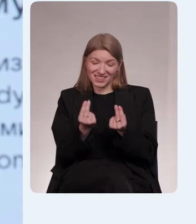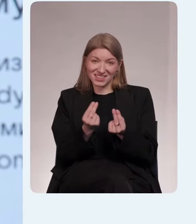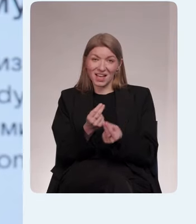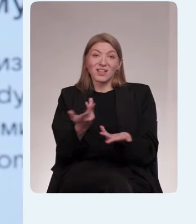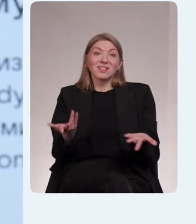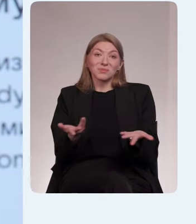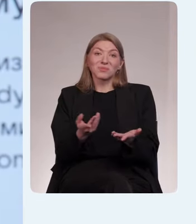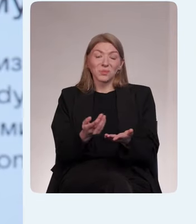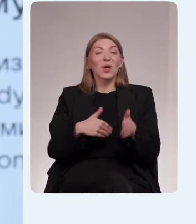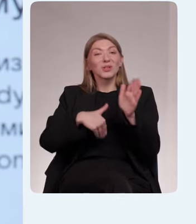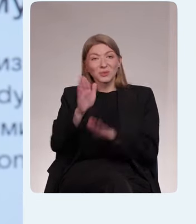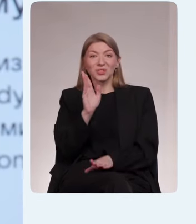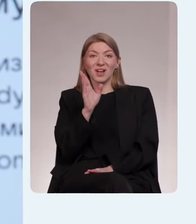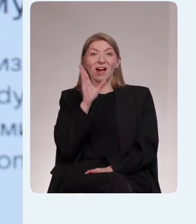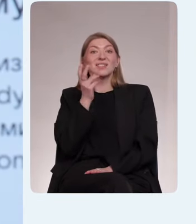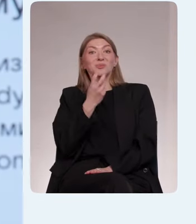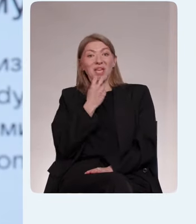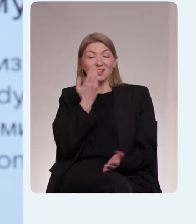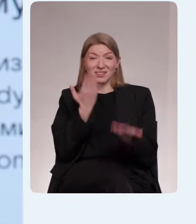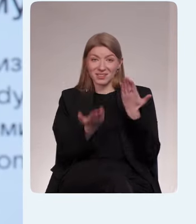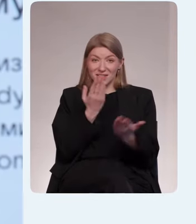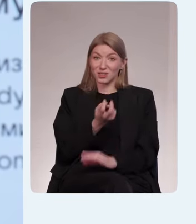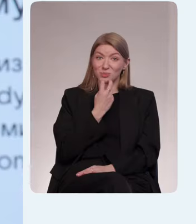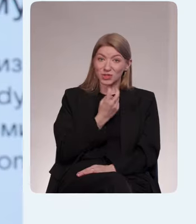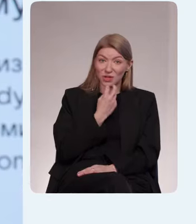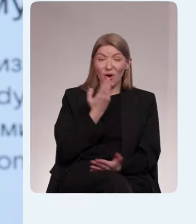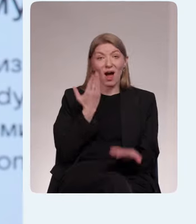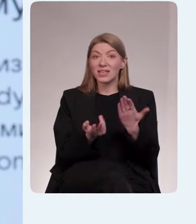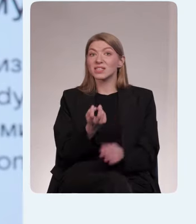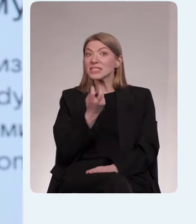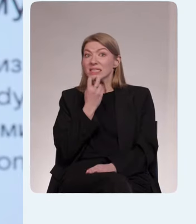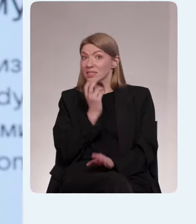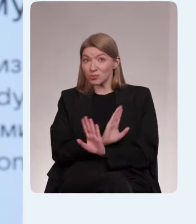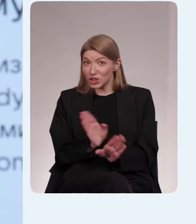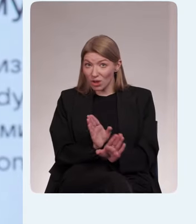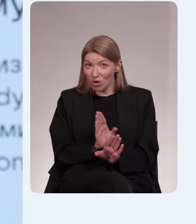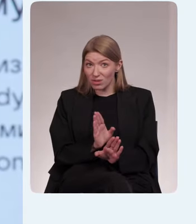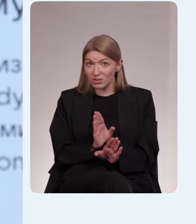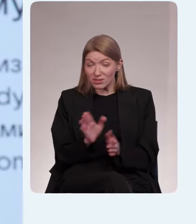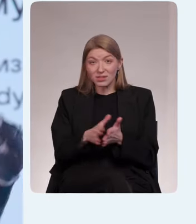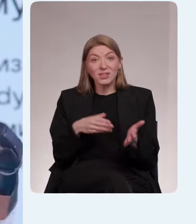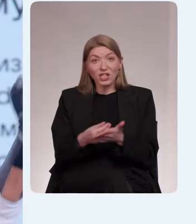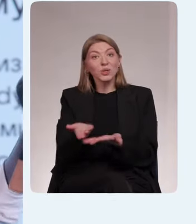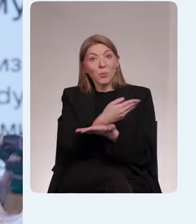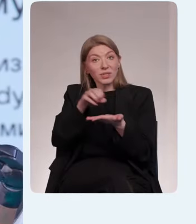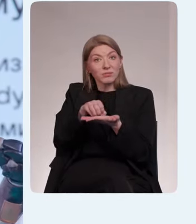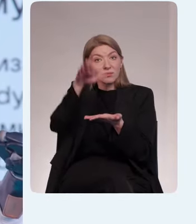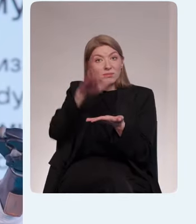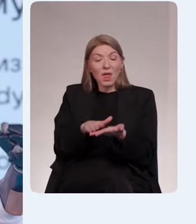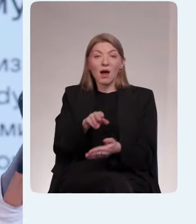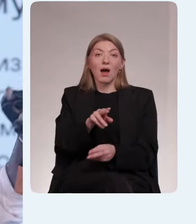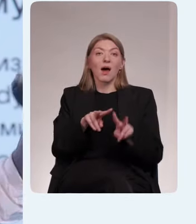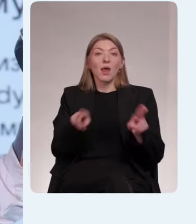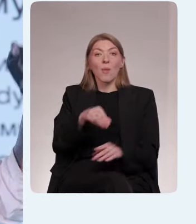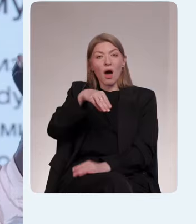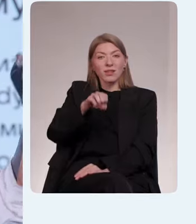Лучше, конечно, смеяться, когда смешно. Если будет не смешно, то мы это запишем как TED-толк, понятно?